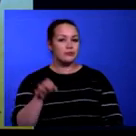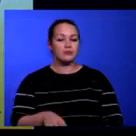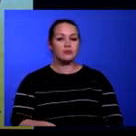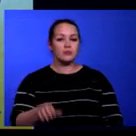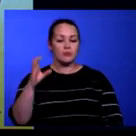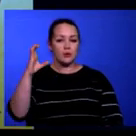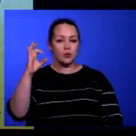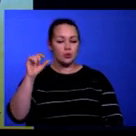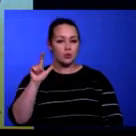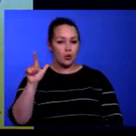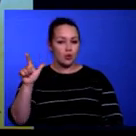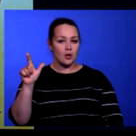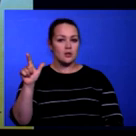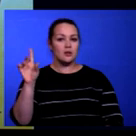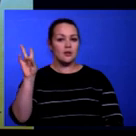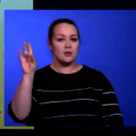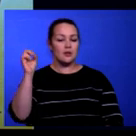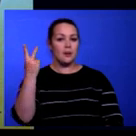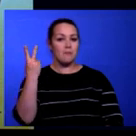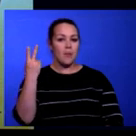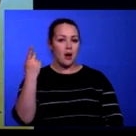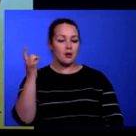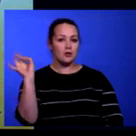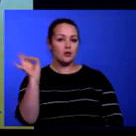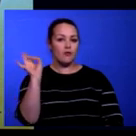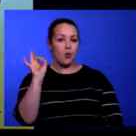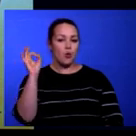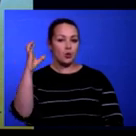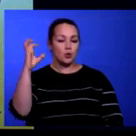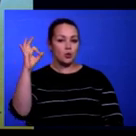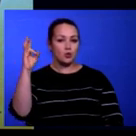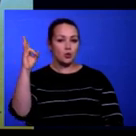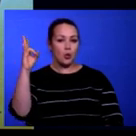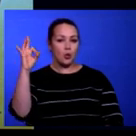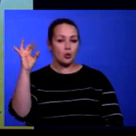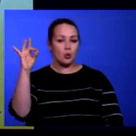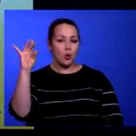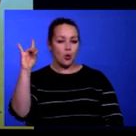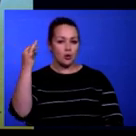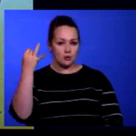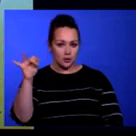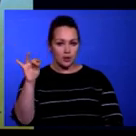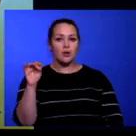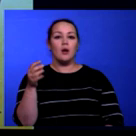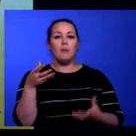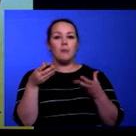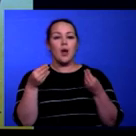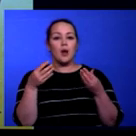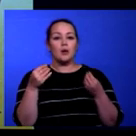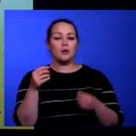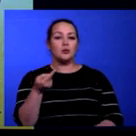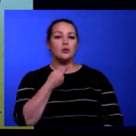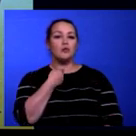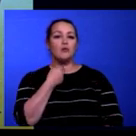согласный непарный звонкий сонорные мягкий звук буква